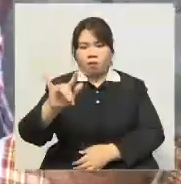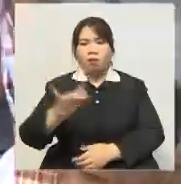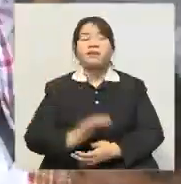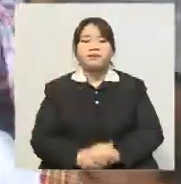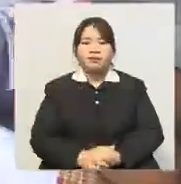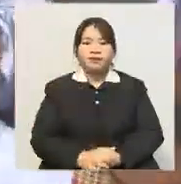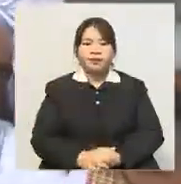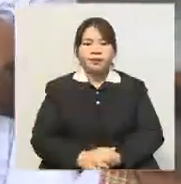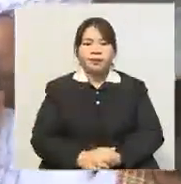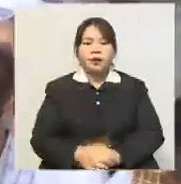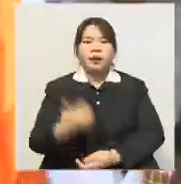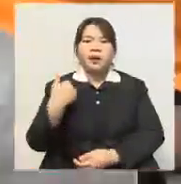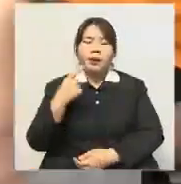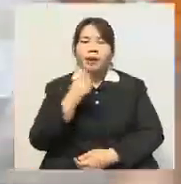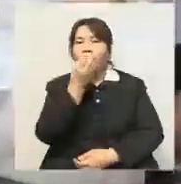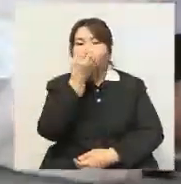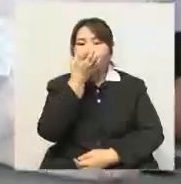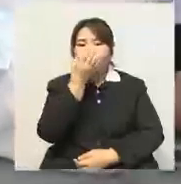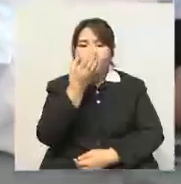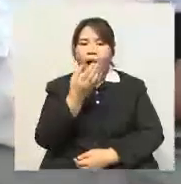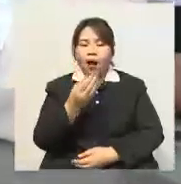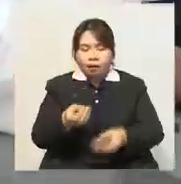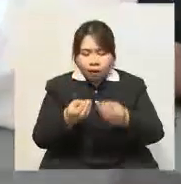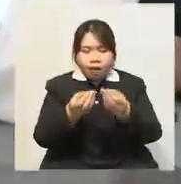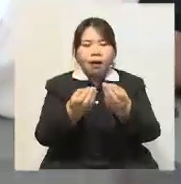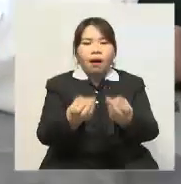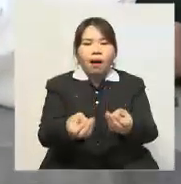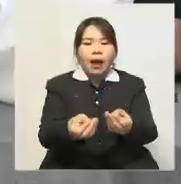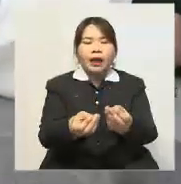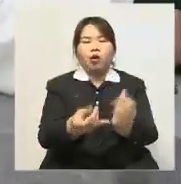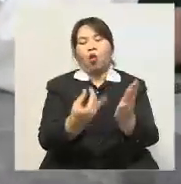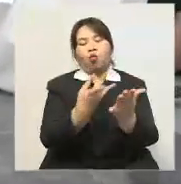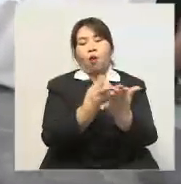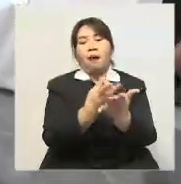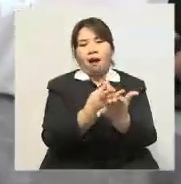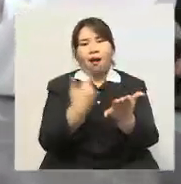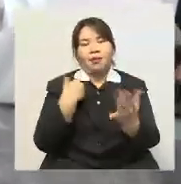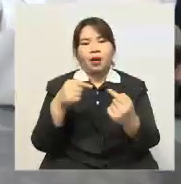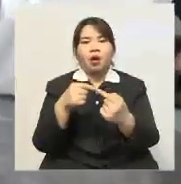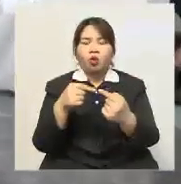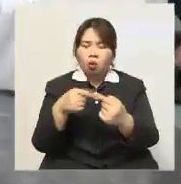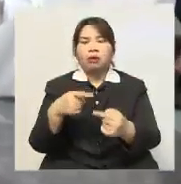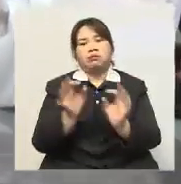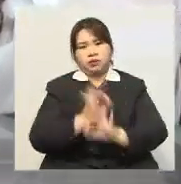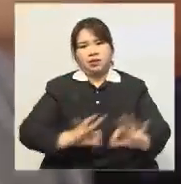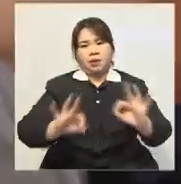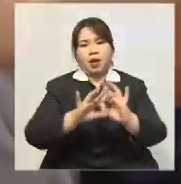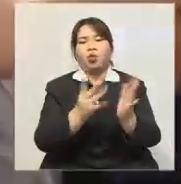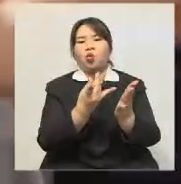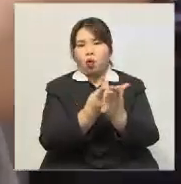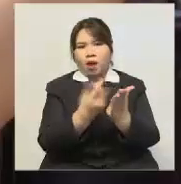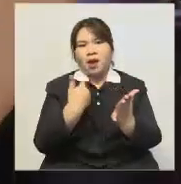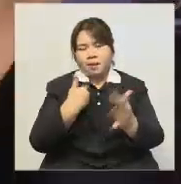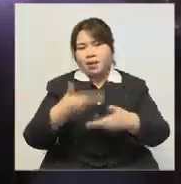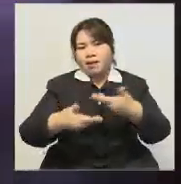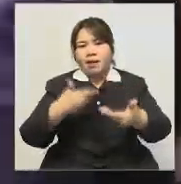านนะครับขณะที่ก็มีการนำดอกไม้มาตักบาตรก็จะเป็นดอกกล้วยไม้ซึ่งเป็นดอกไม้เศรษฐกิจที่สำคัญในท้องถิ่นอีก